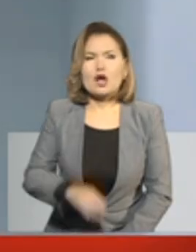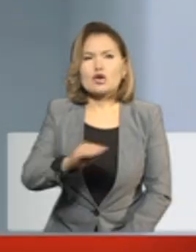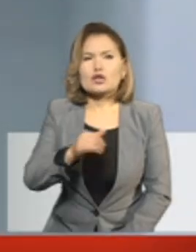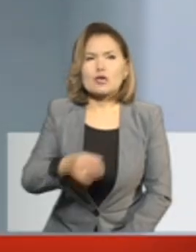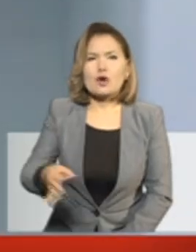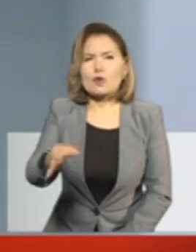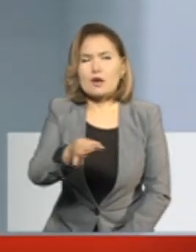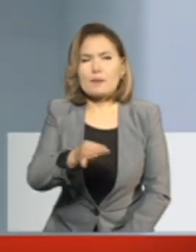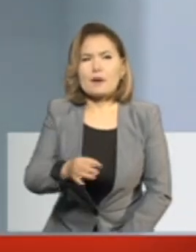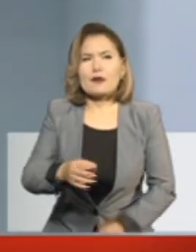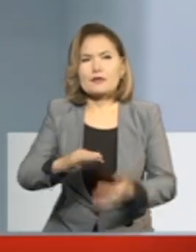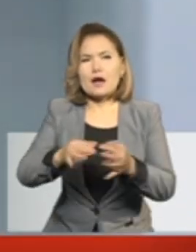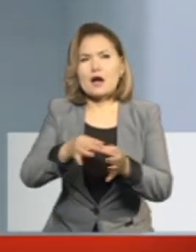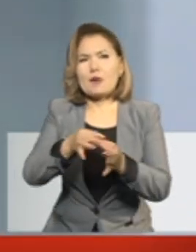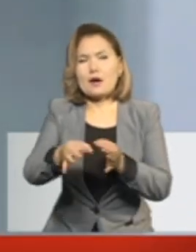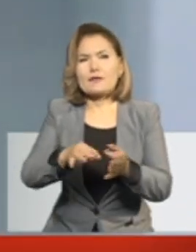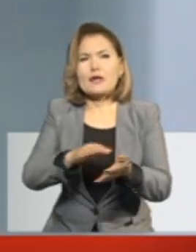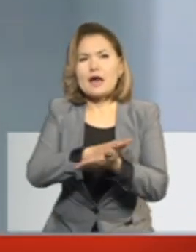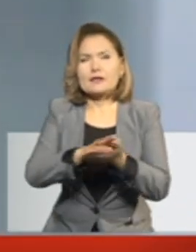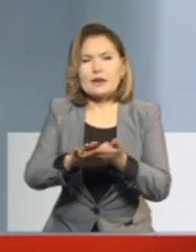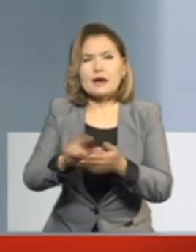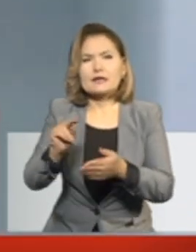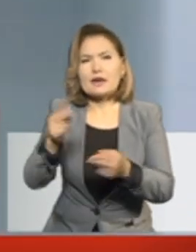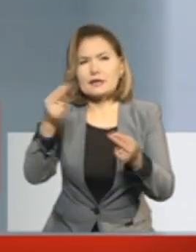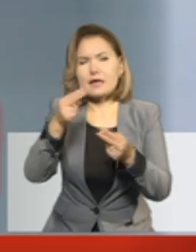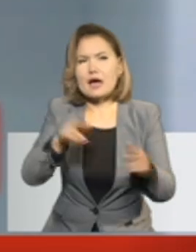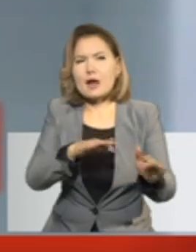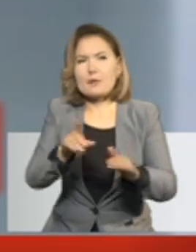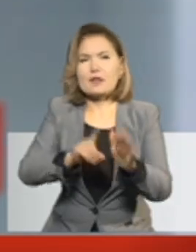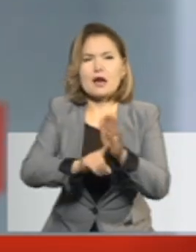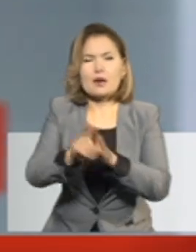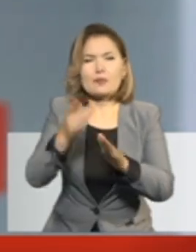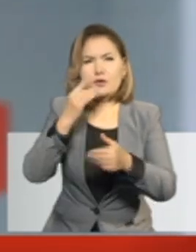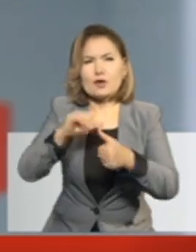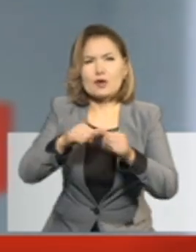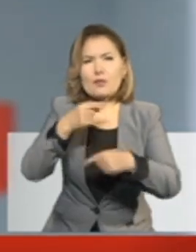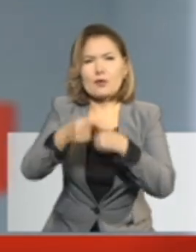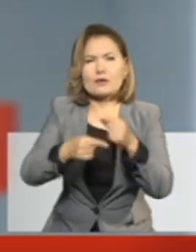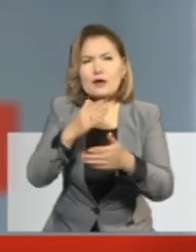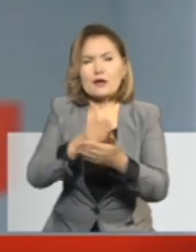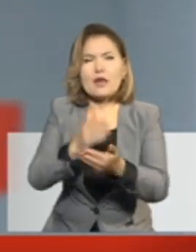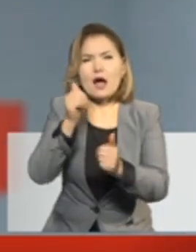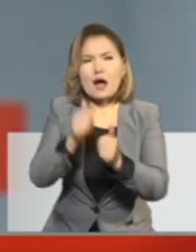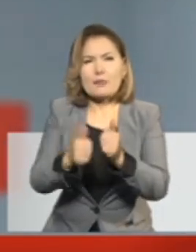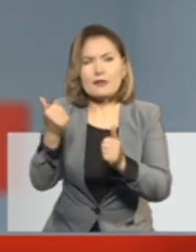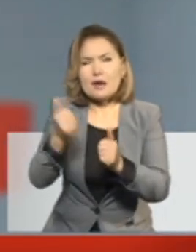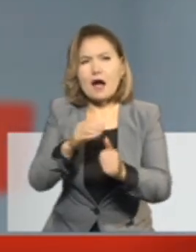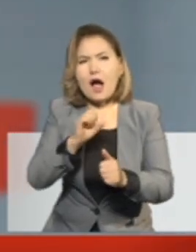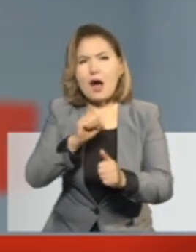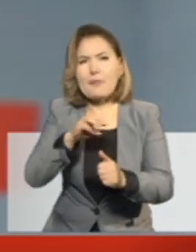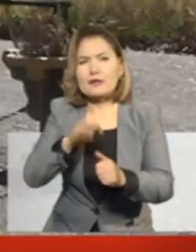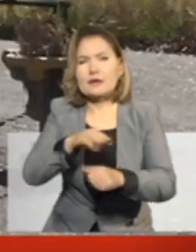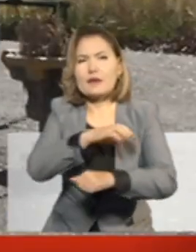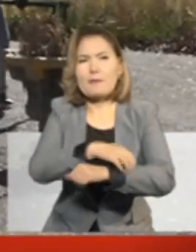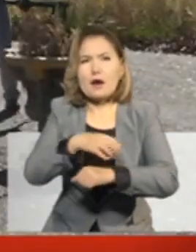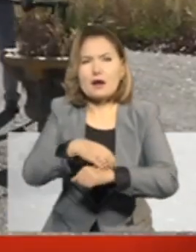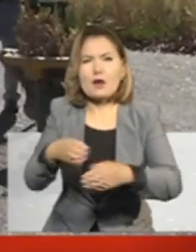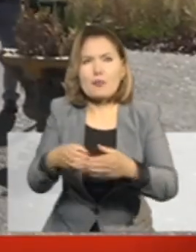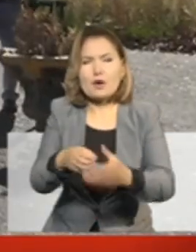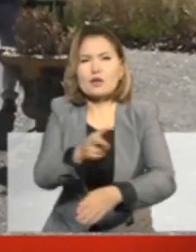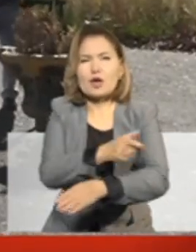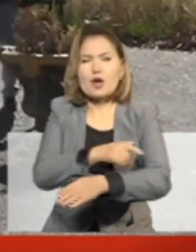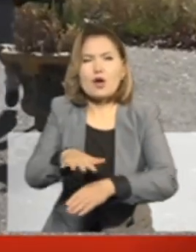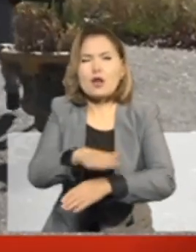Жетісу облысының Ескелді ауданында таза бейсенбі акциясы дәстүрге айналып келді. Апта сайын Аманат партиясының мүшелері,